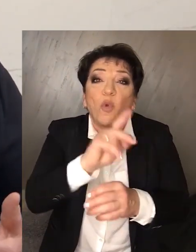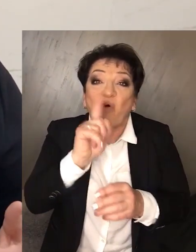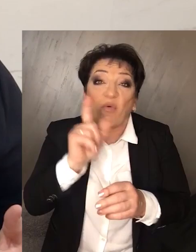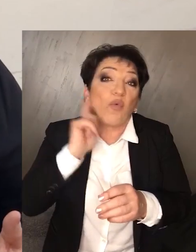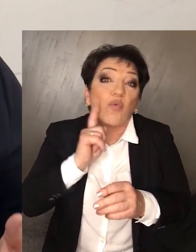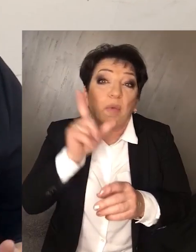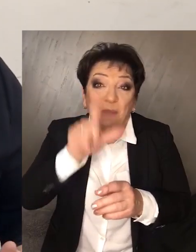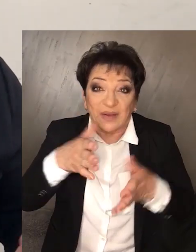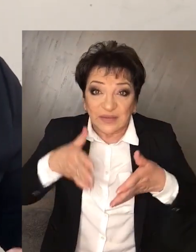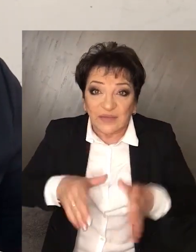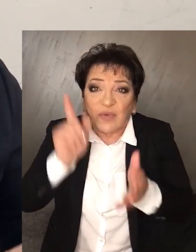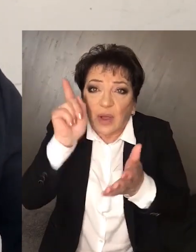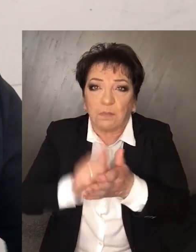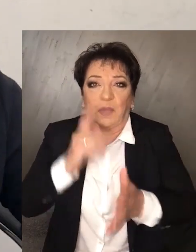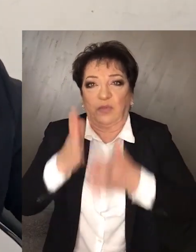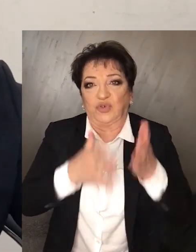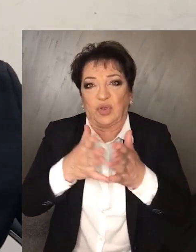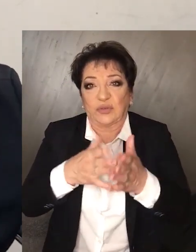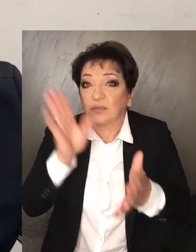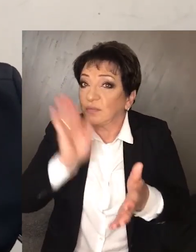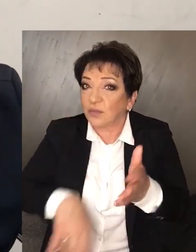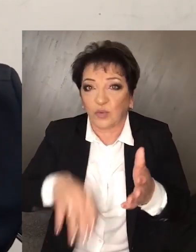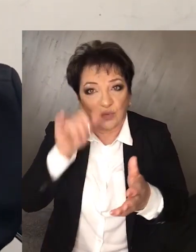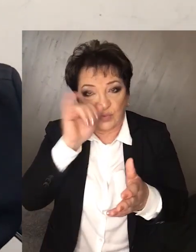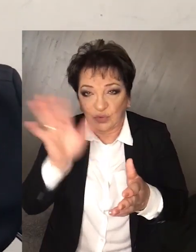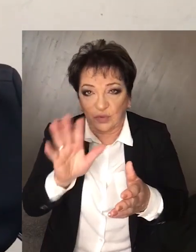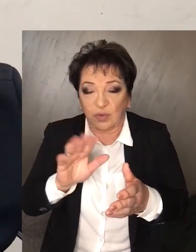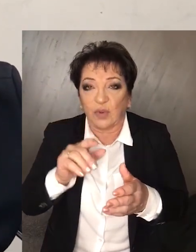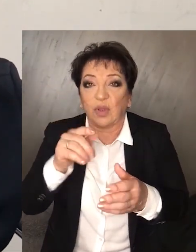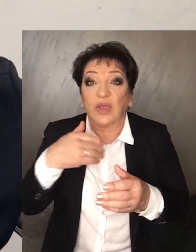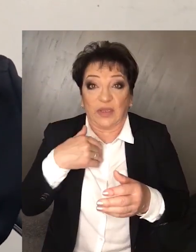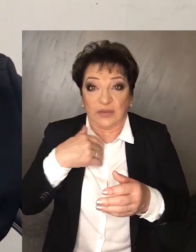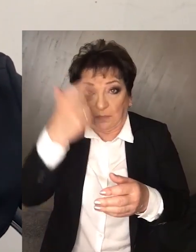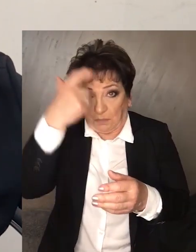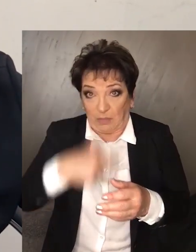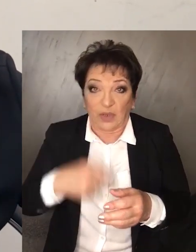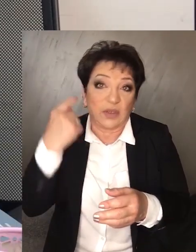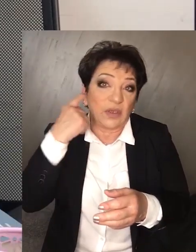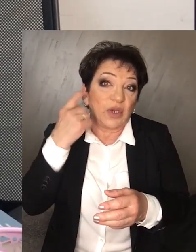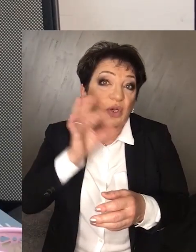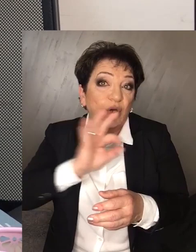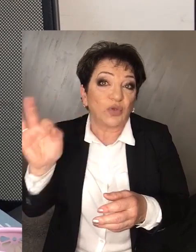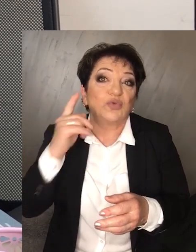Ոչ գուցե ոչ մաքուր գրական ժեստերի լեզվով, բայց ժեստերի լեզվով։